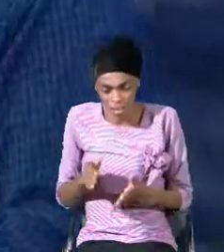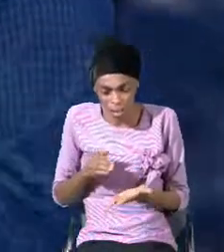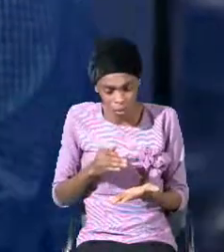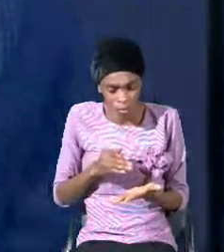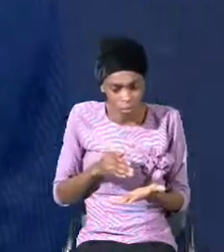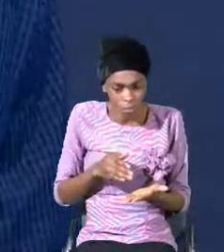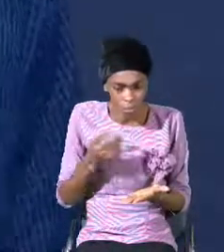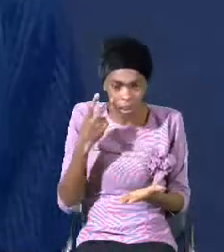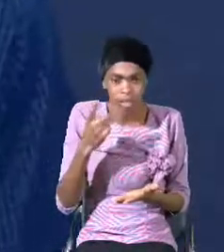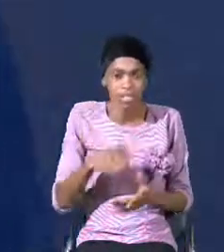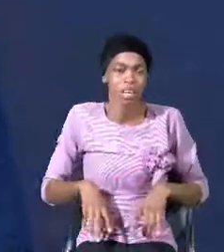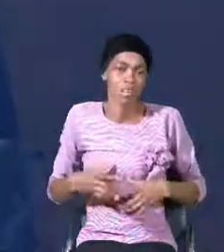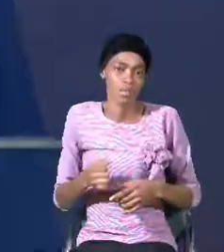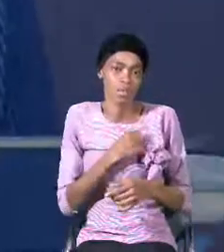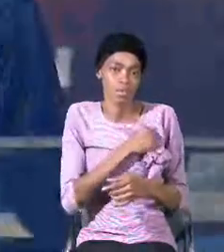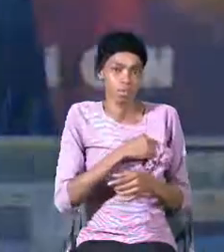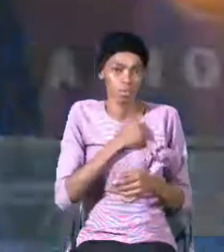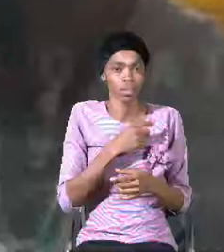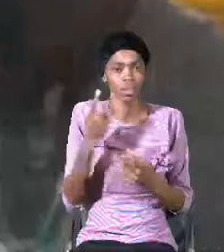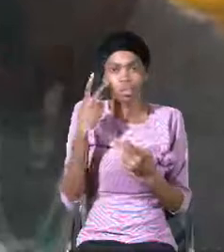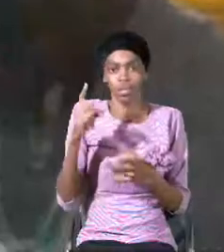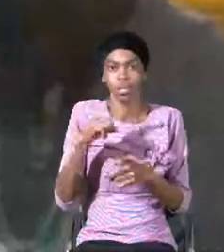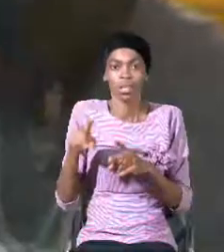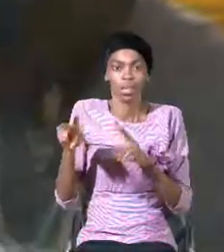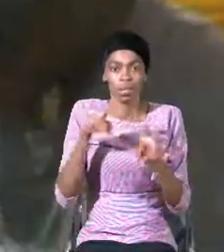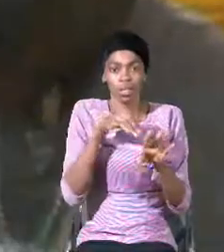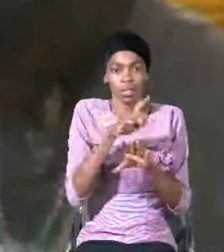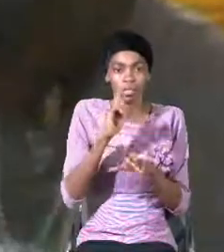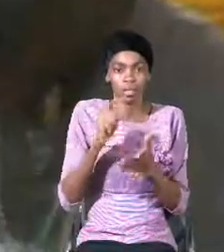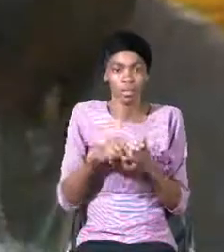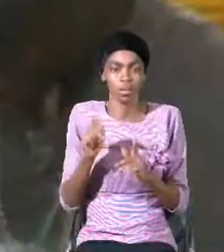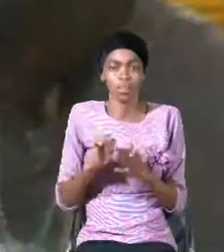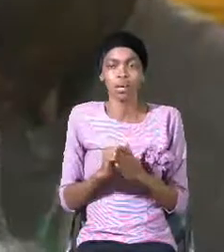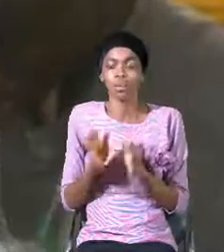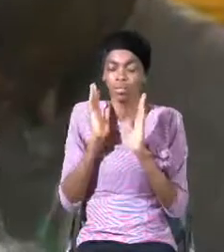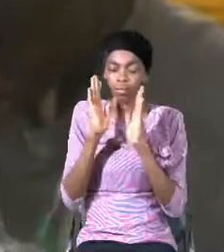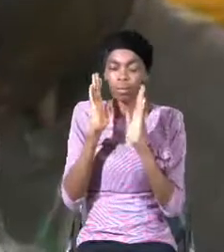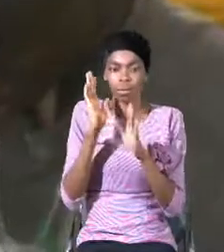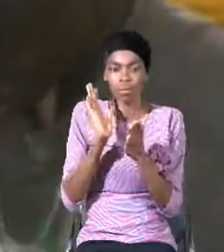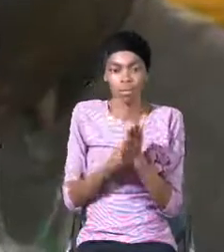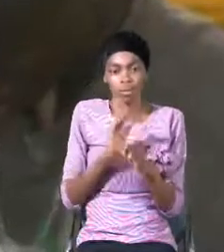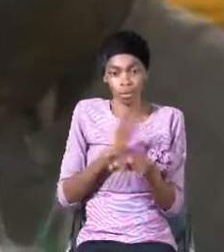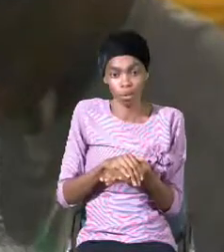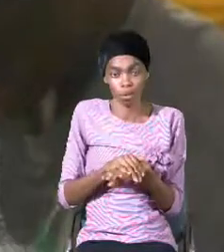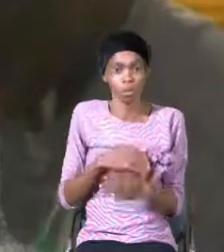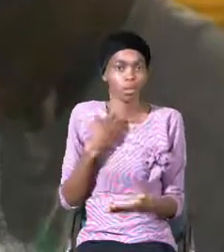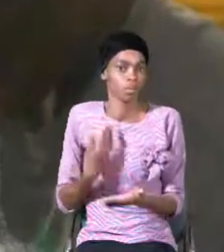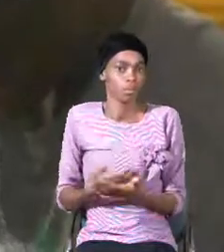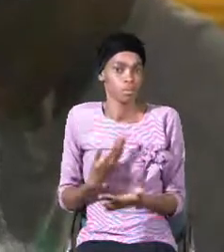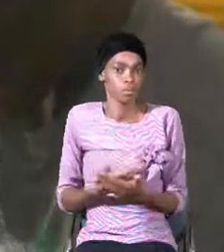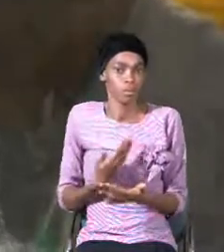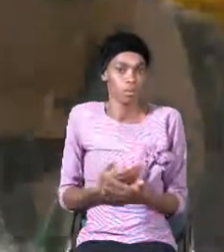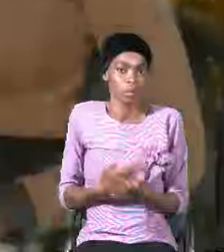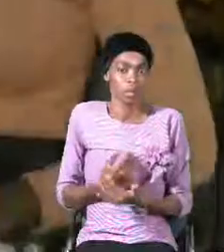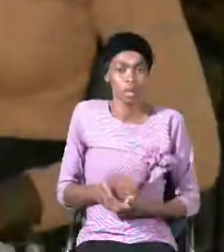Voyons leur vie de regret. Ces gens-là, premièrement, je vais avoir ceci, je vais avoir ça. Je vais saisir ça, je